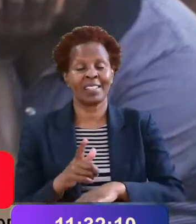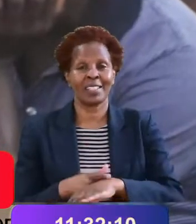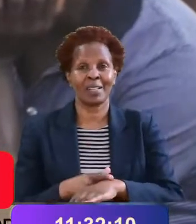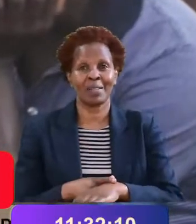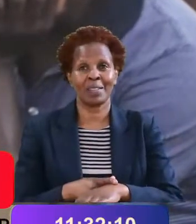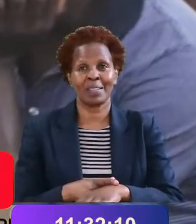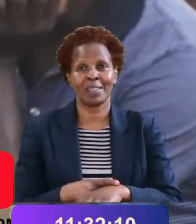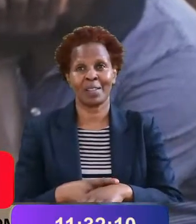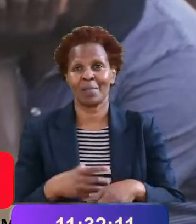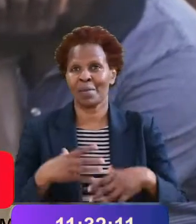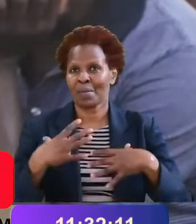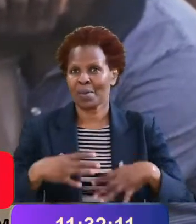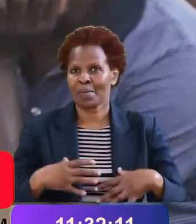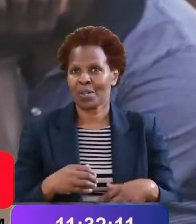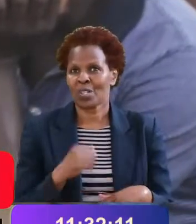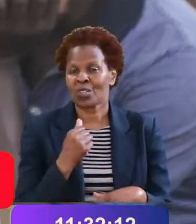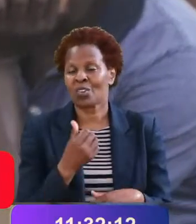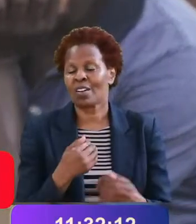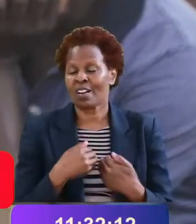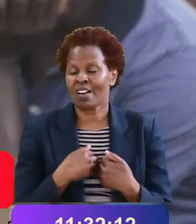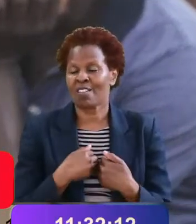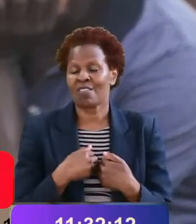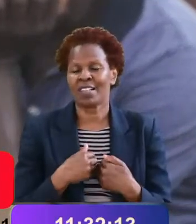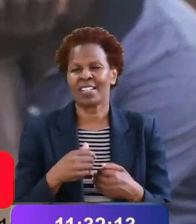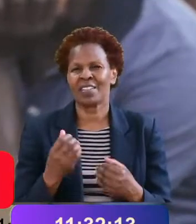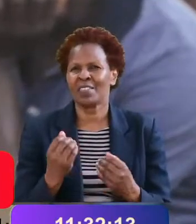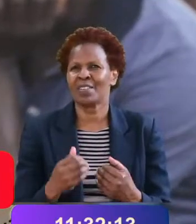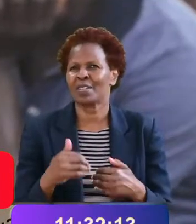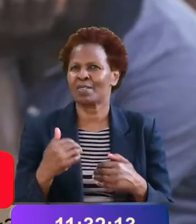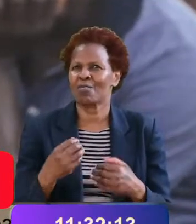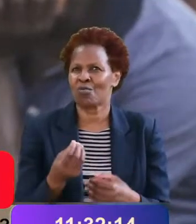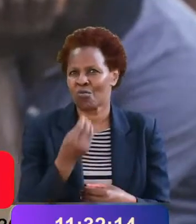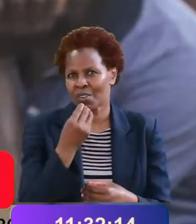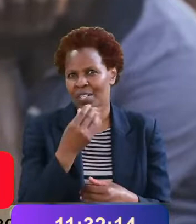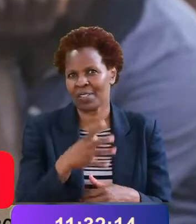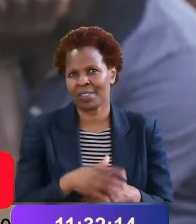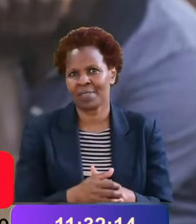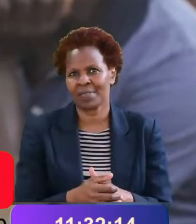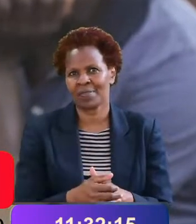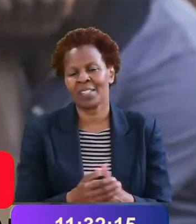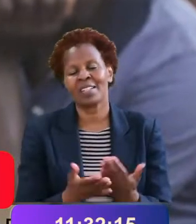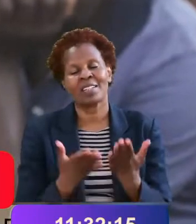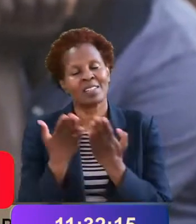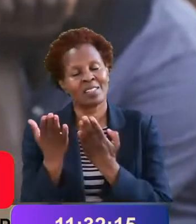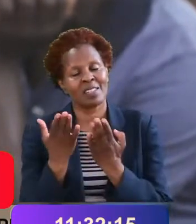wengine hawatapata mkate ya kuweka juu ya mesa. Service,